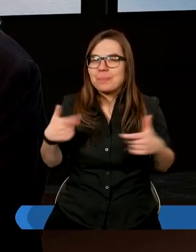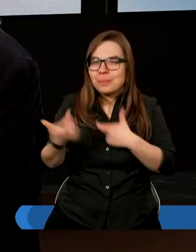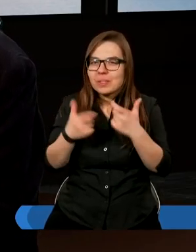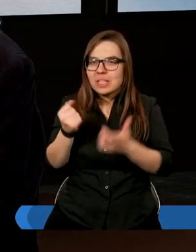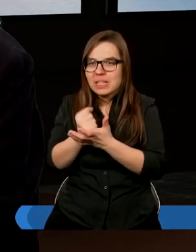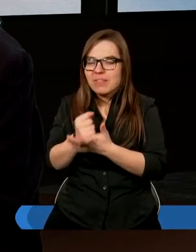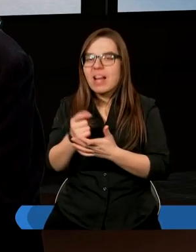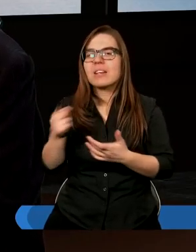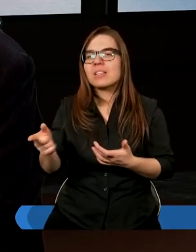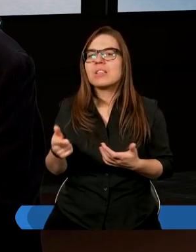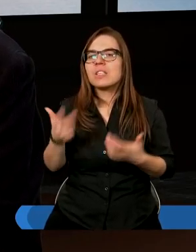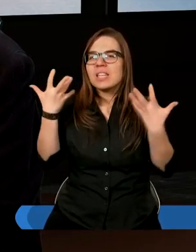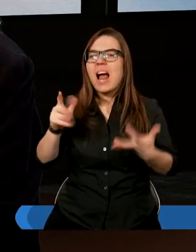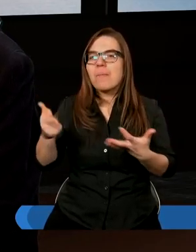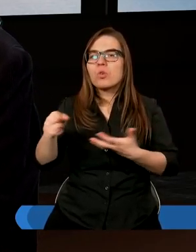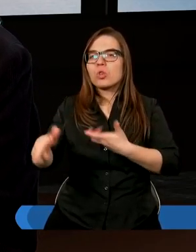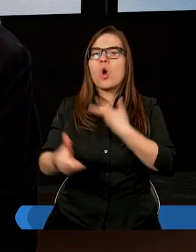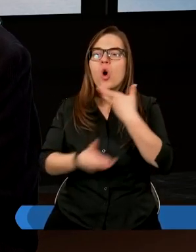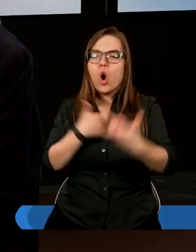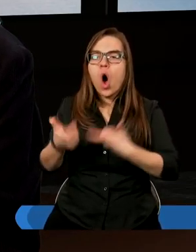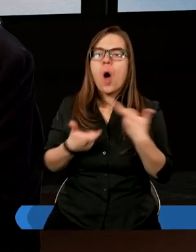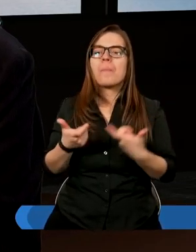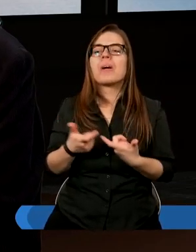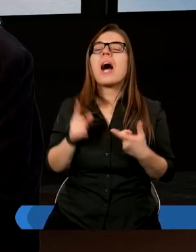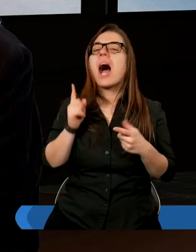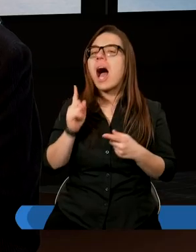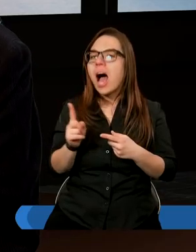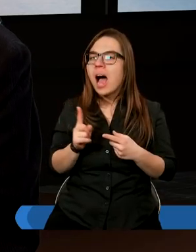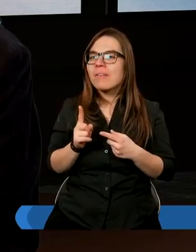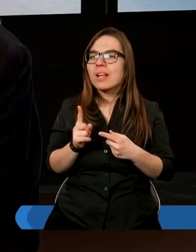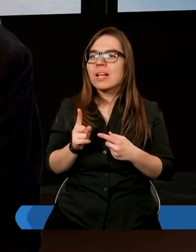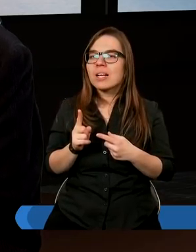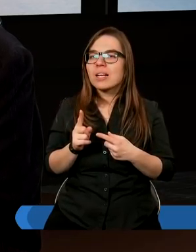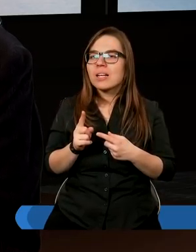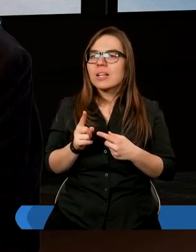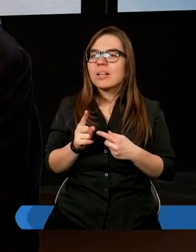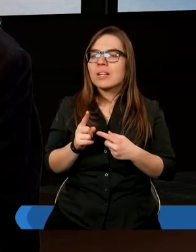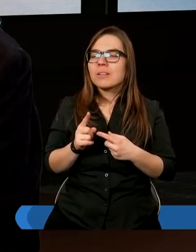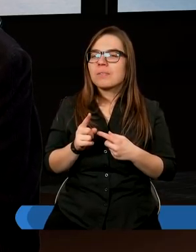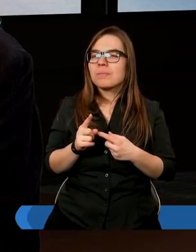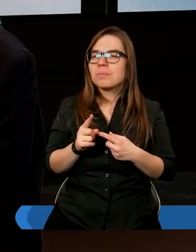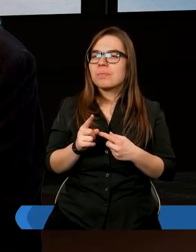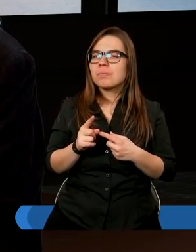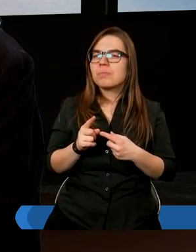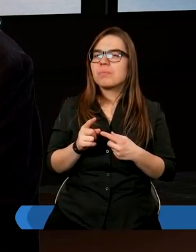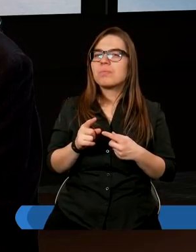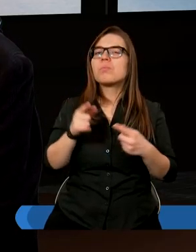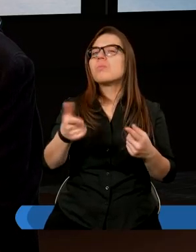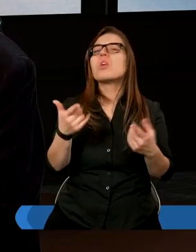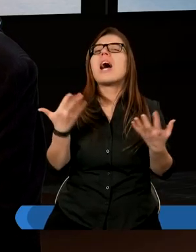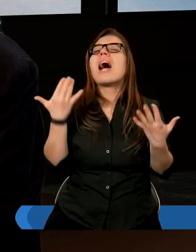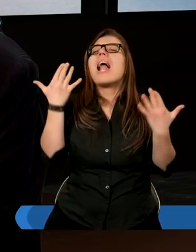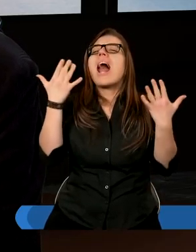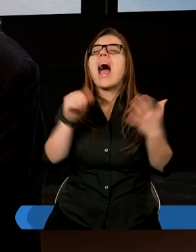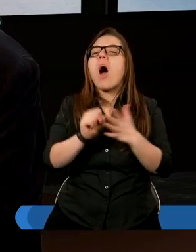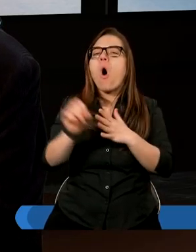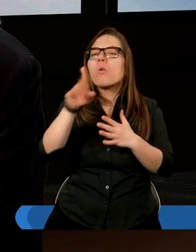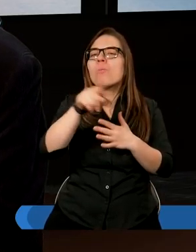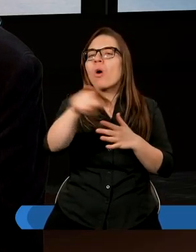Chrystusowe chciałem to robić a więc ileż my od Boga otrzymujemy